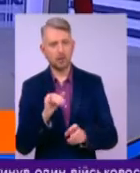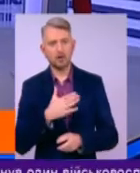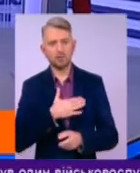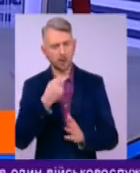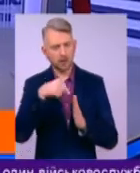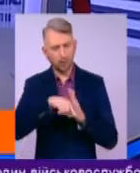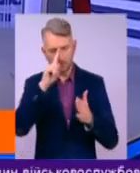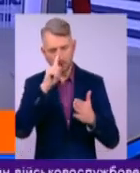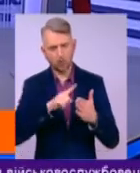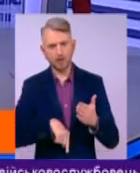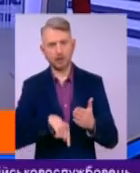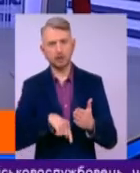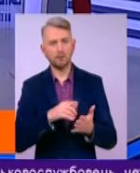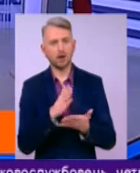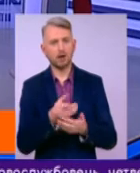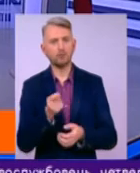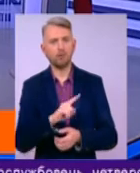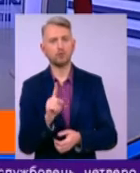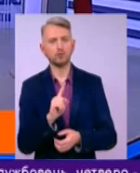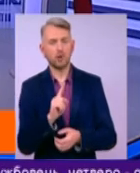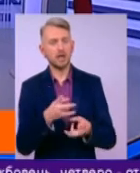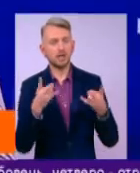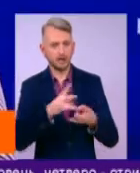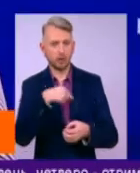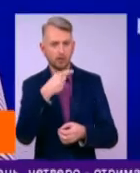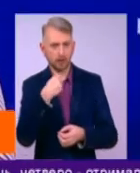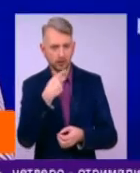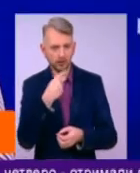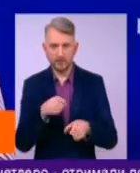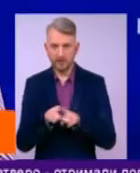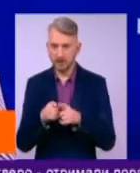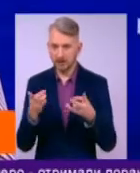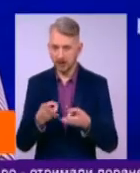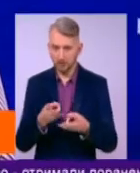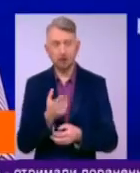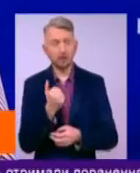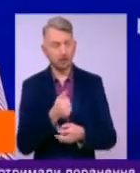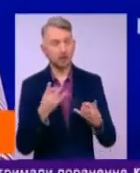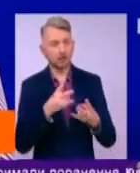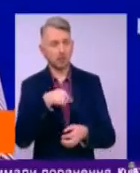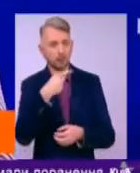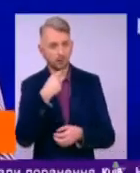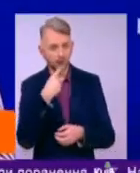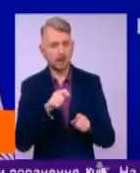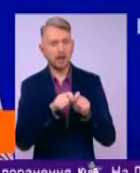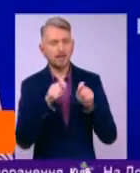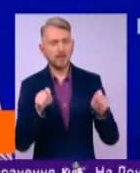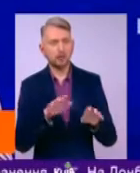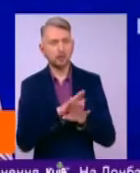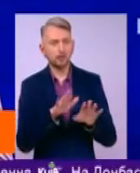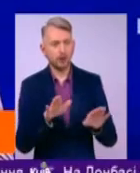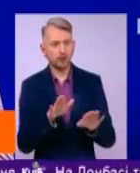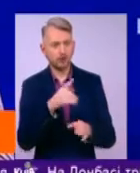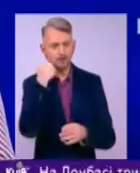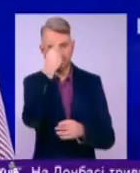глибоке переконання полягає в тому, що треба говорити. Все-таки про ці речі. Однозначно треба говорити, не розкриваючи, звичайно,